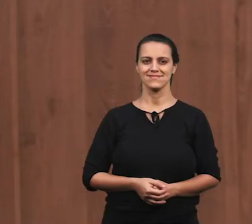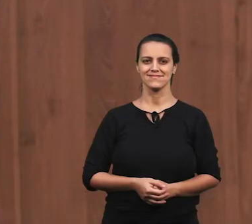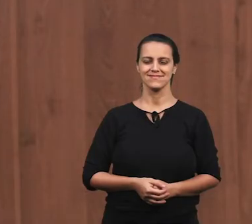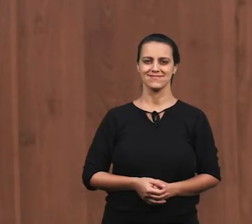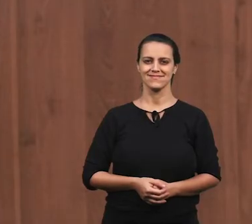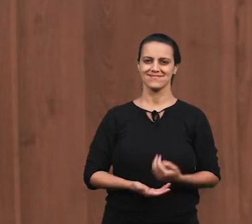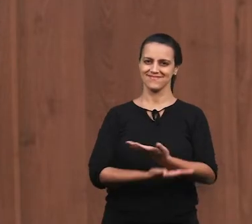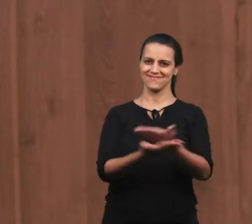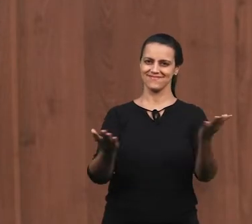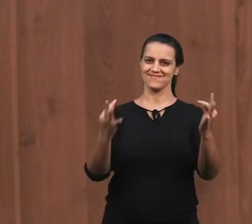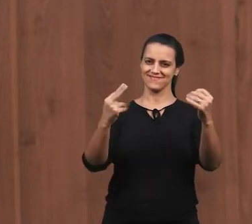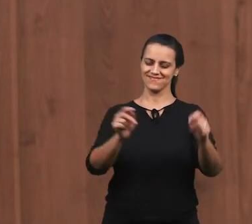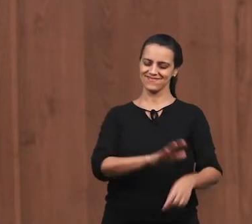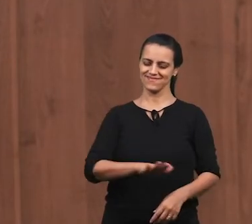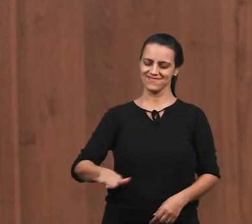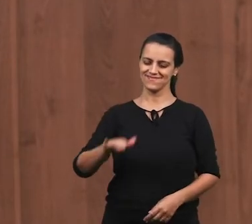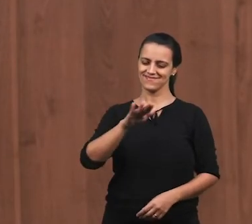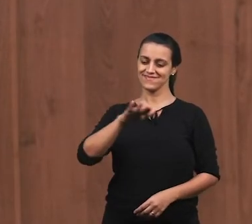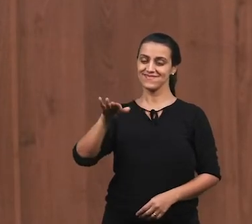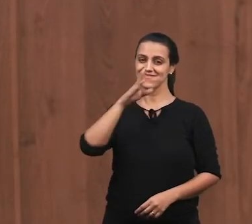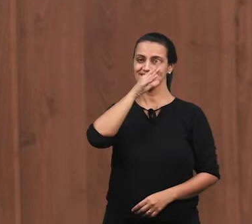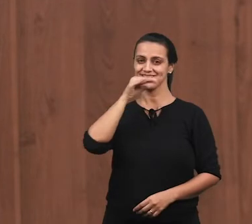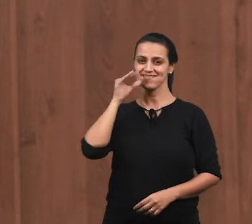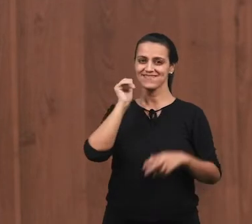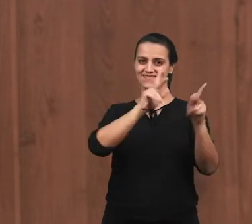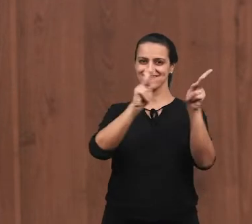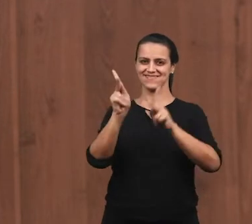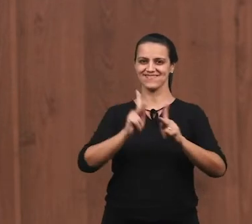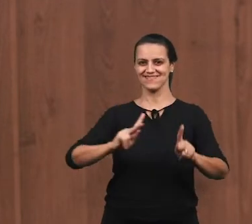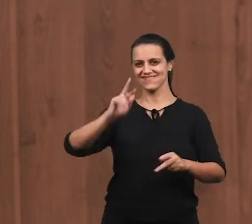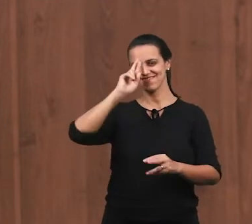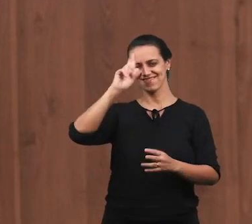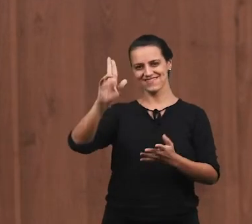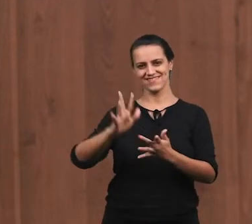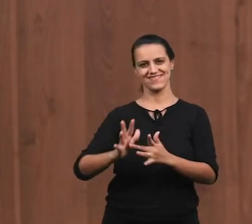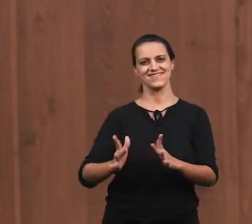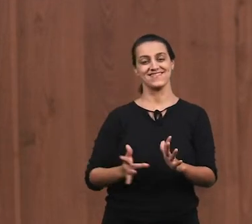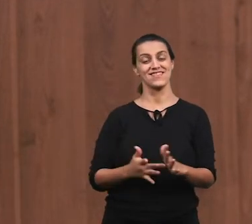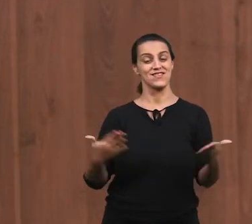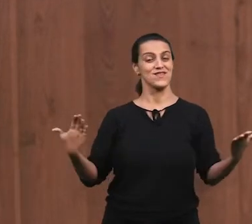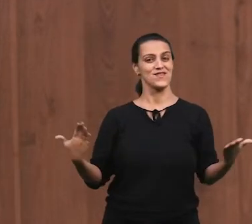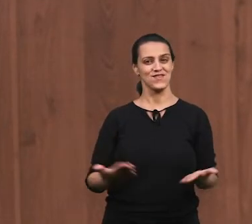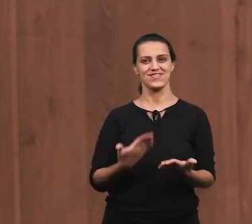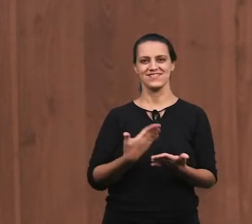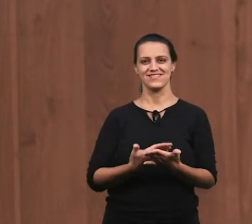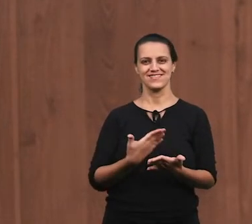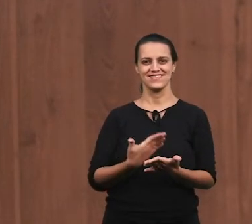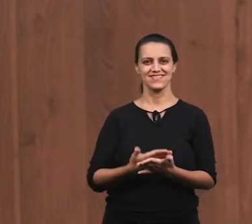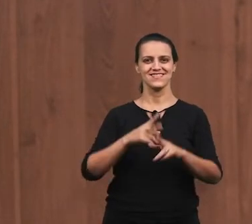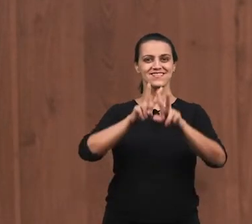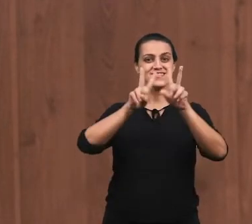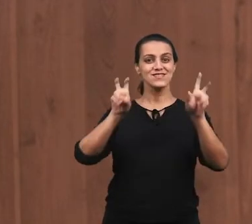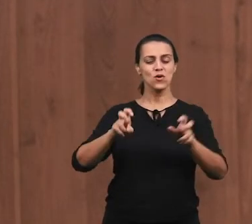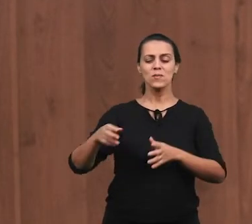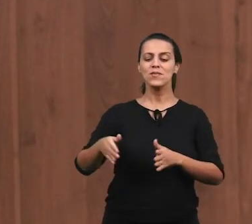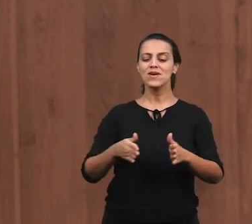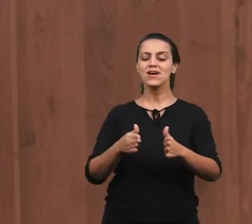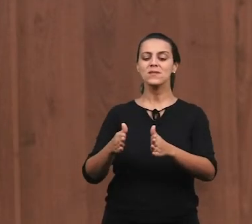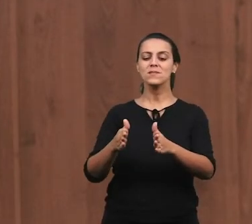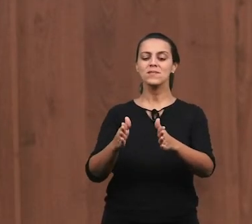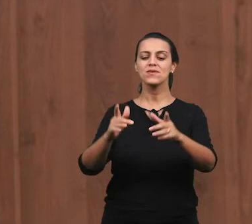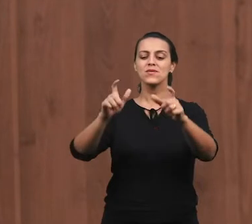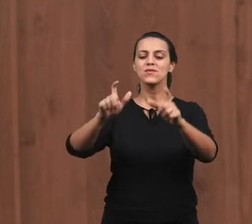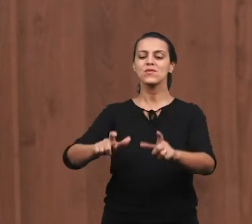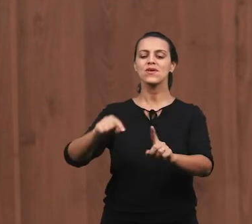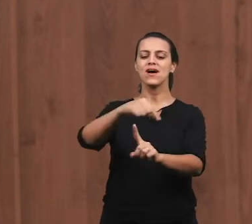Мы приветствуем наших детей, наших подростков миром Господа Иисуса. Сегодня наш урок